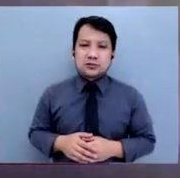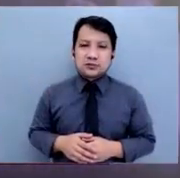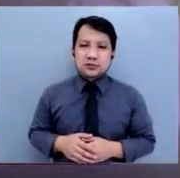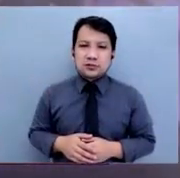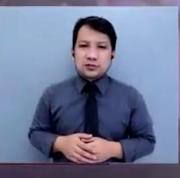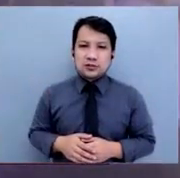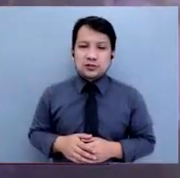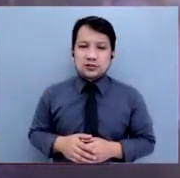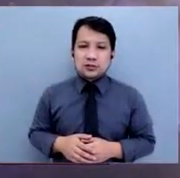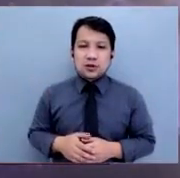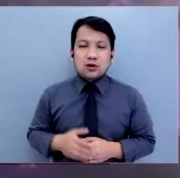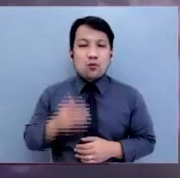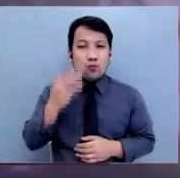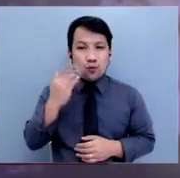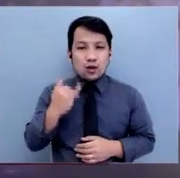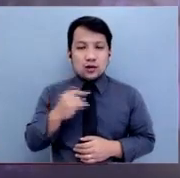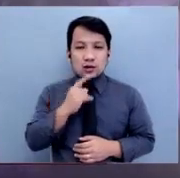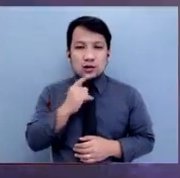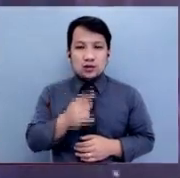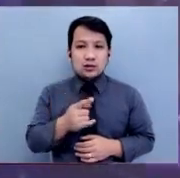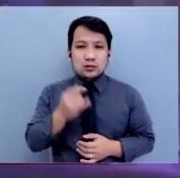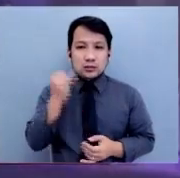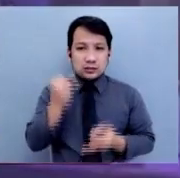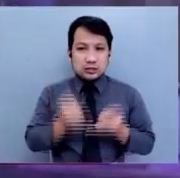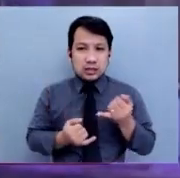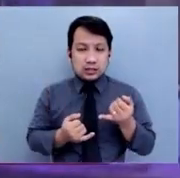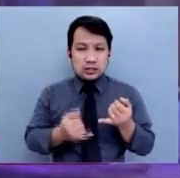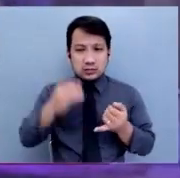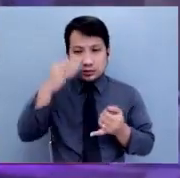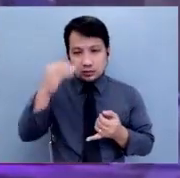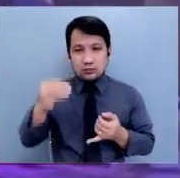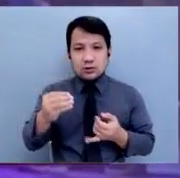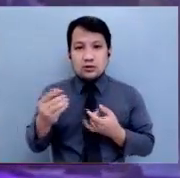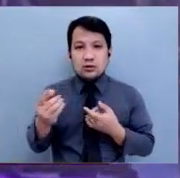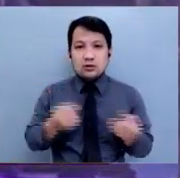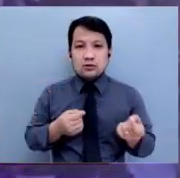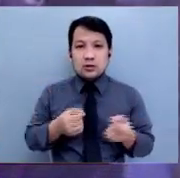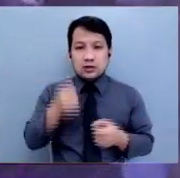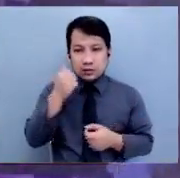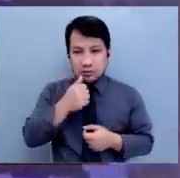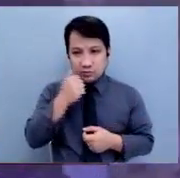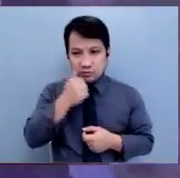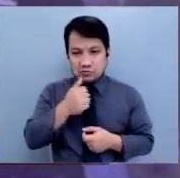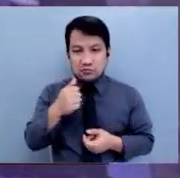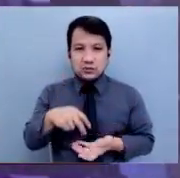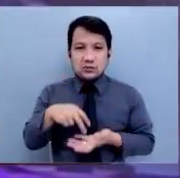Because the last man standing will be a woman!